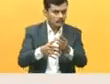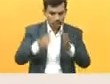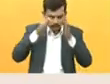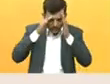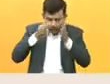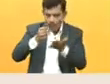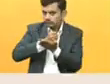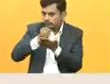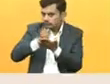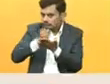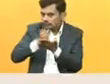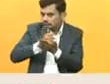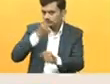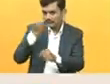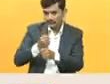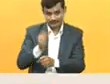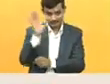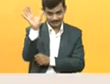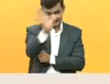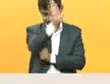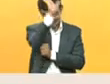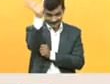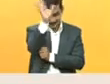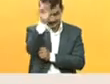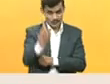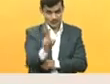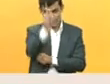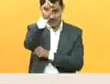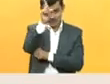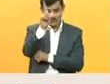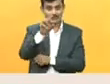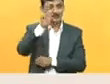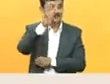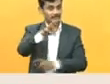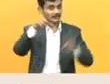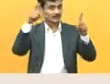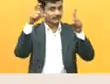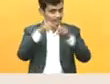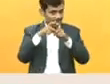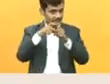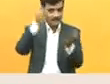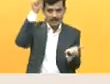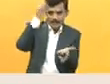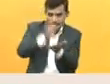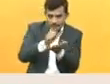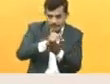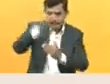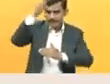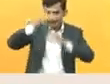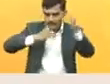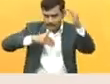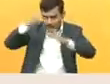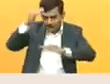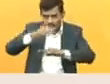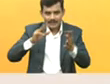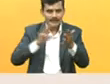है। ये केंद्र अंतरिक्ष में 3D प्रिंटेड बिल्डिंग्स, मेटल फॉर्म्स और